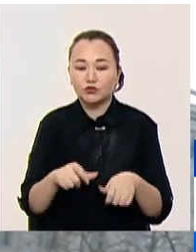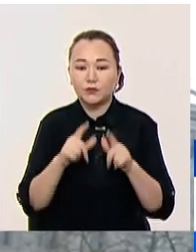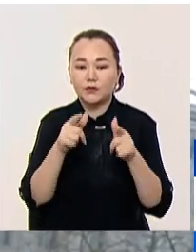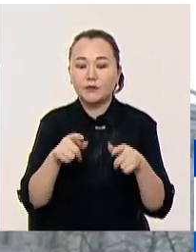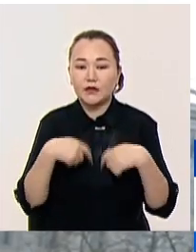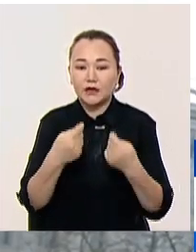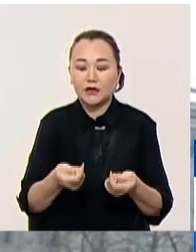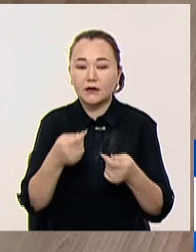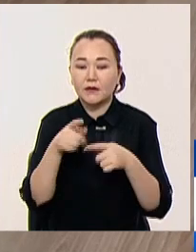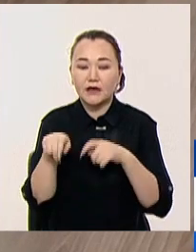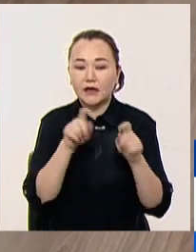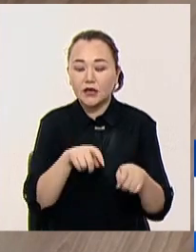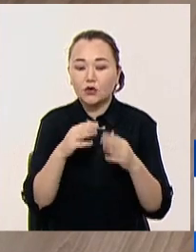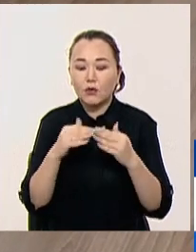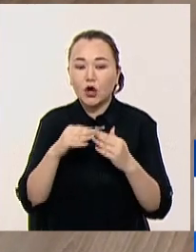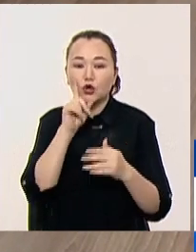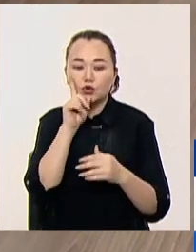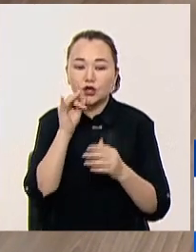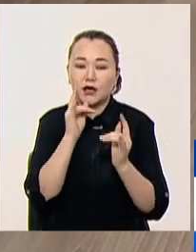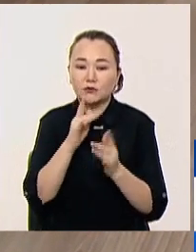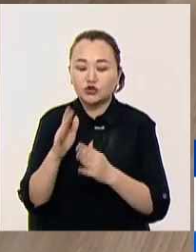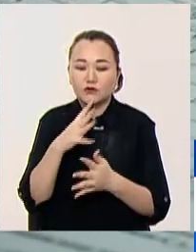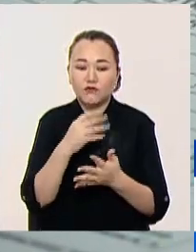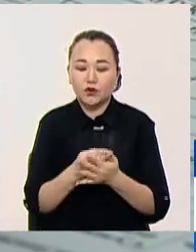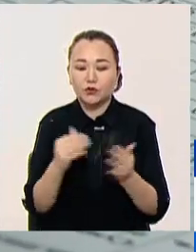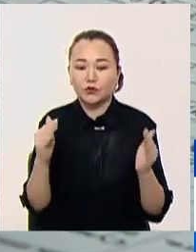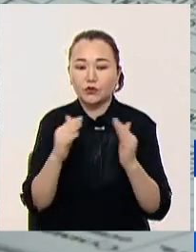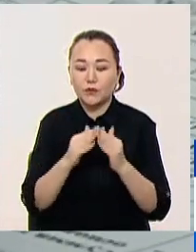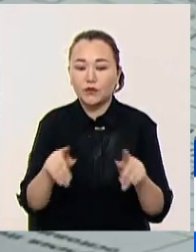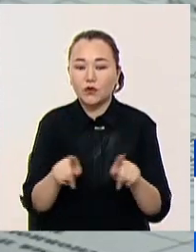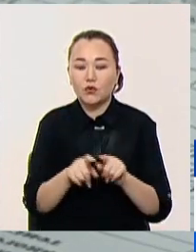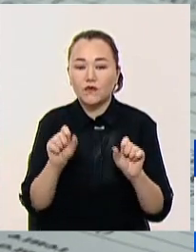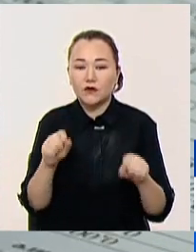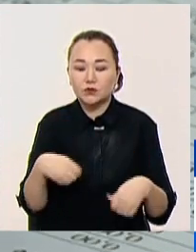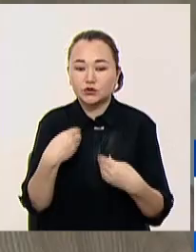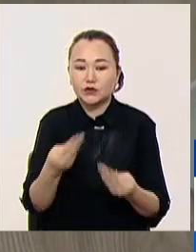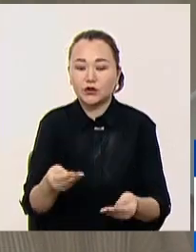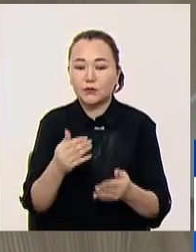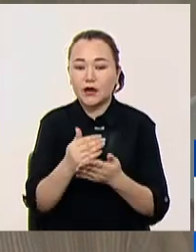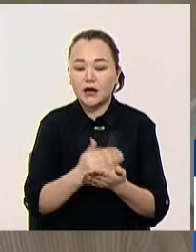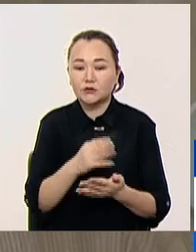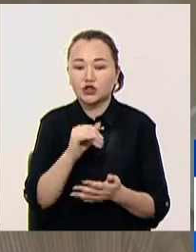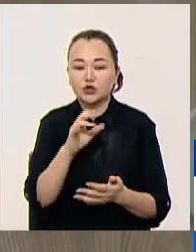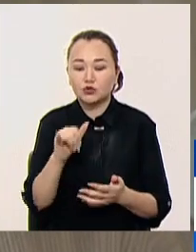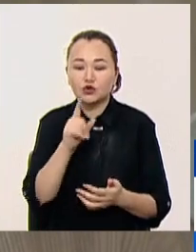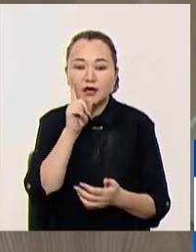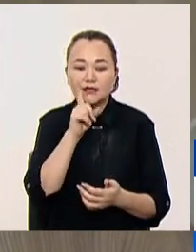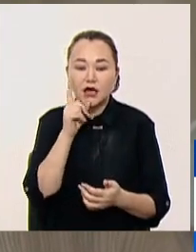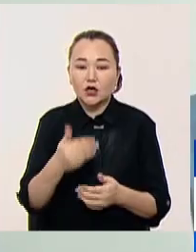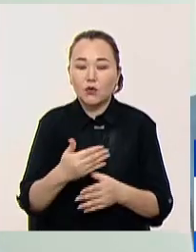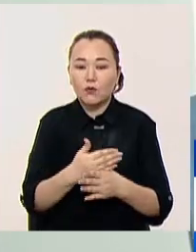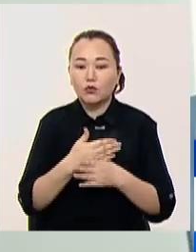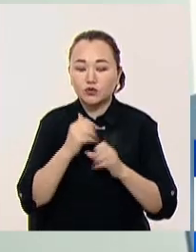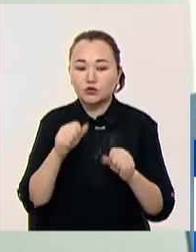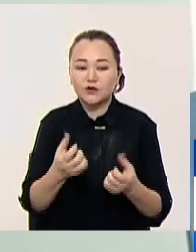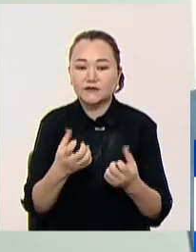переехать из тесных комнат дома юношества и общежитий в собственное жилье. Такую возможность им дает программа «Жеты су жастары». С ее помощью